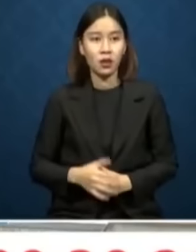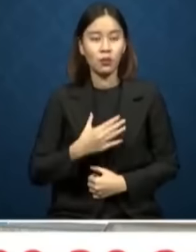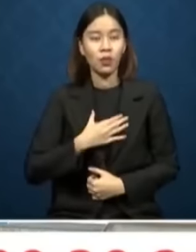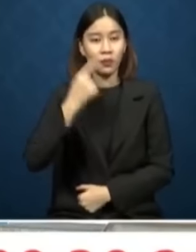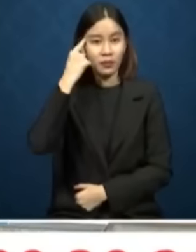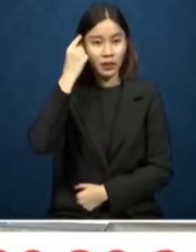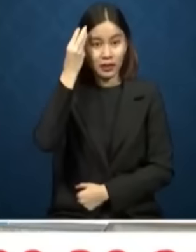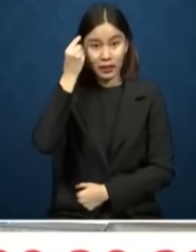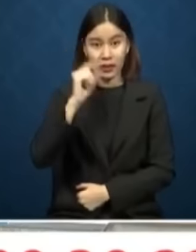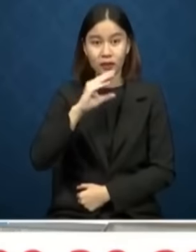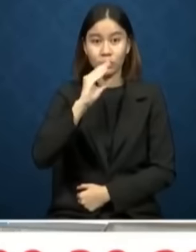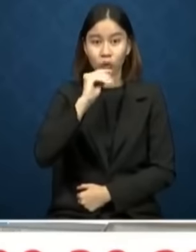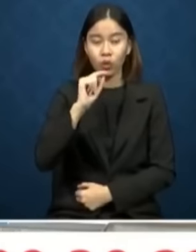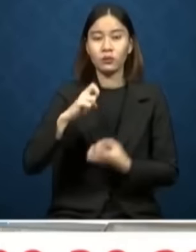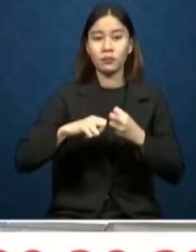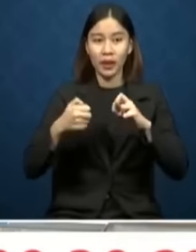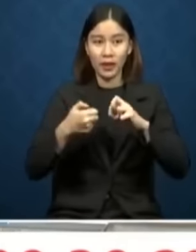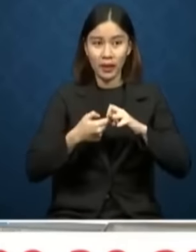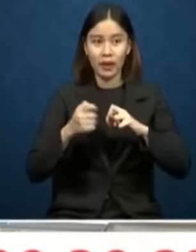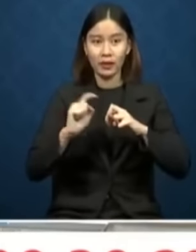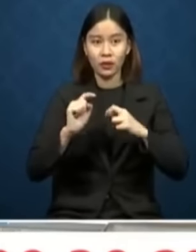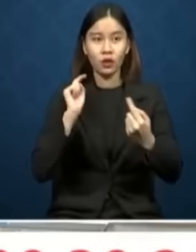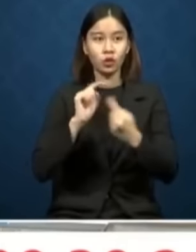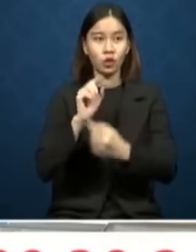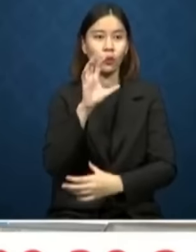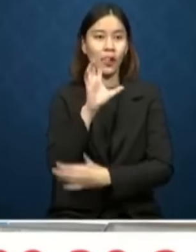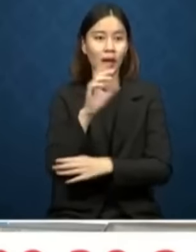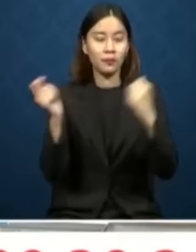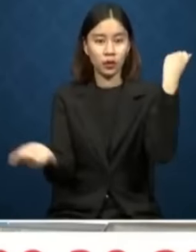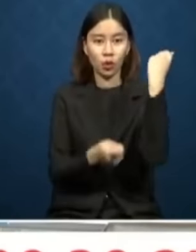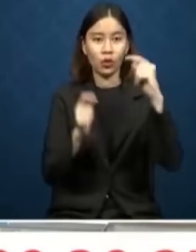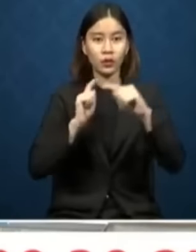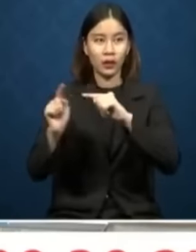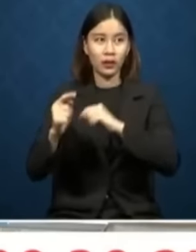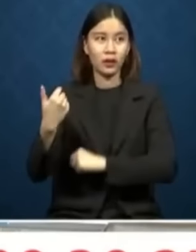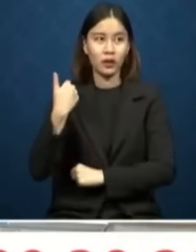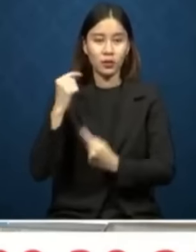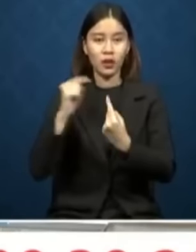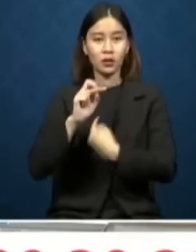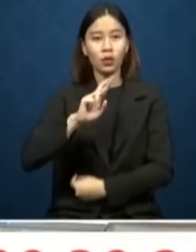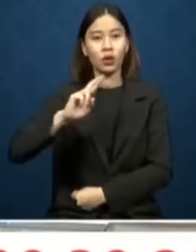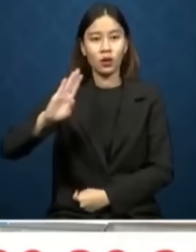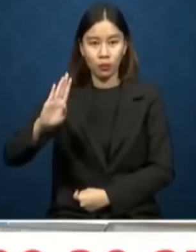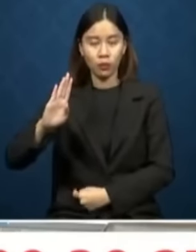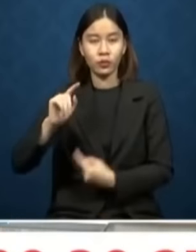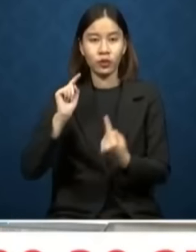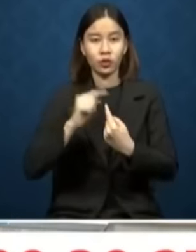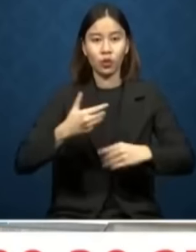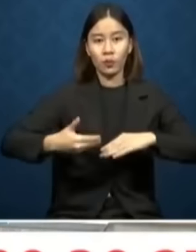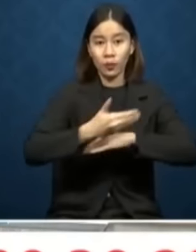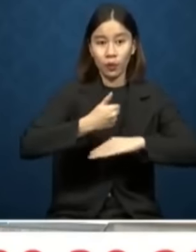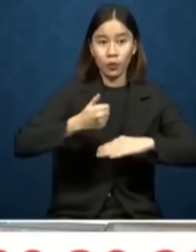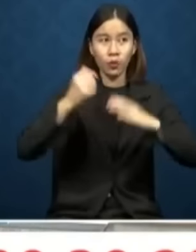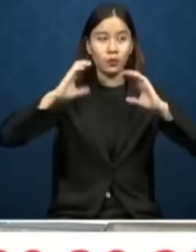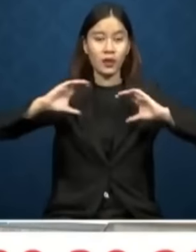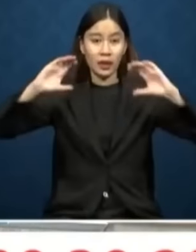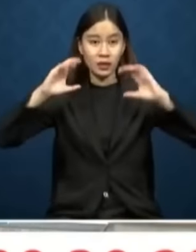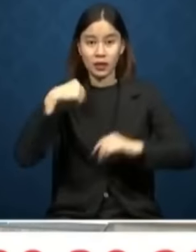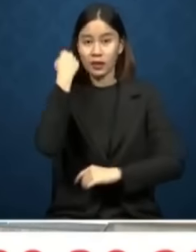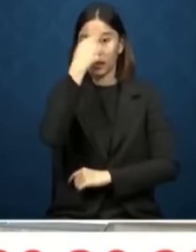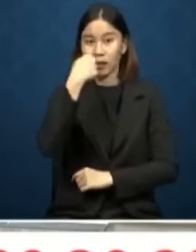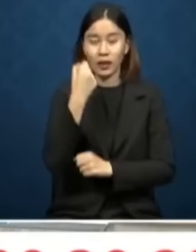ดว่าเรื่องนี้จะต้องพูดกันคือปัญหาในการบังคับโทษที่เกิดขึ้นในระบบทั้งการเมืองและราชการผู้ใด